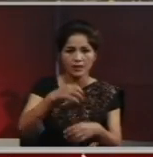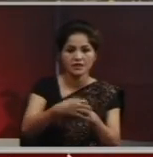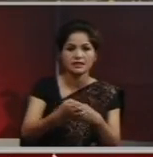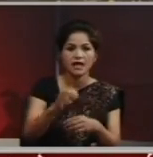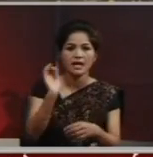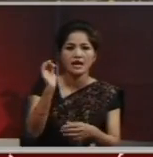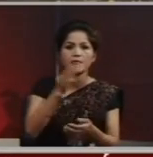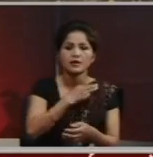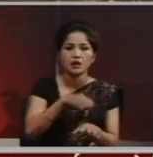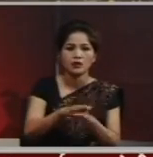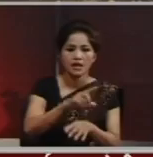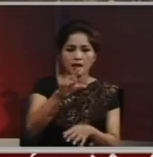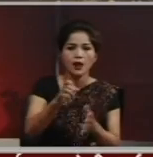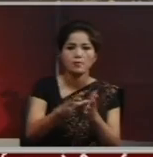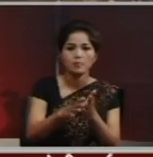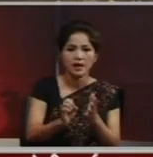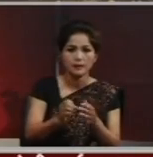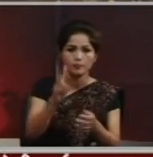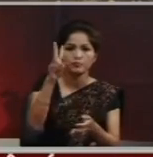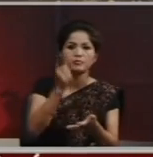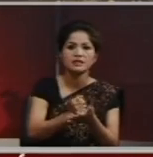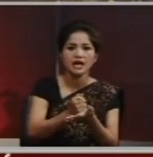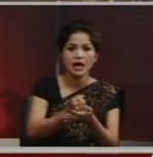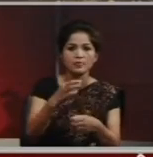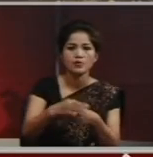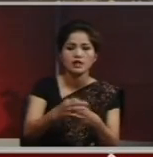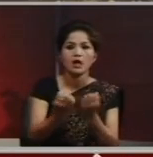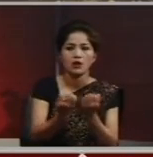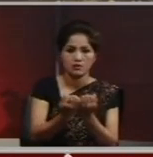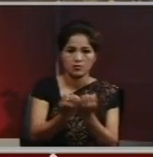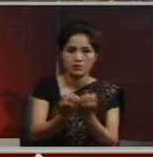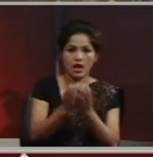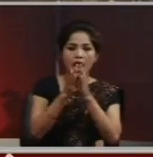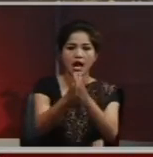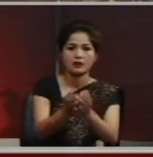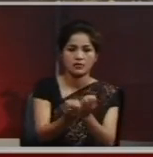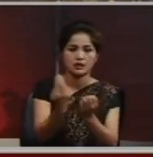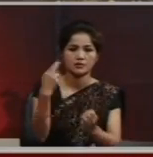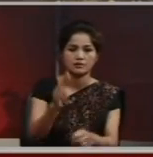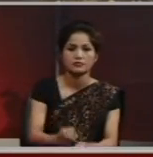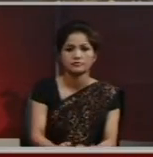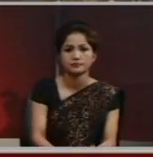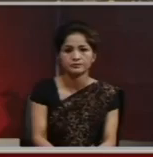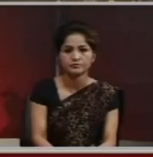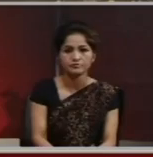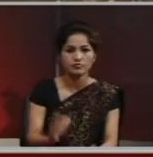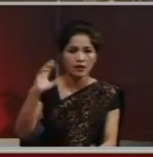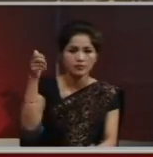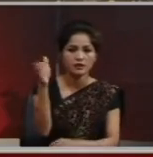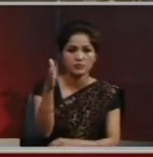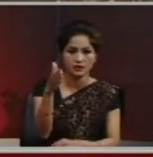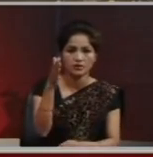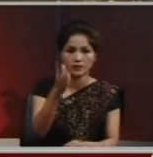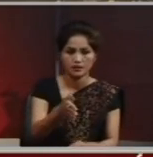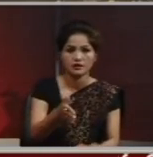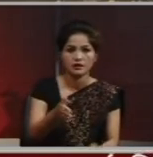देशका नागरिकलाई नेपालबाटै भिसा दिने प्रबन्ध मिलाइदिन आग्रह गरेका थिए। विदेश मन्त्री